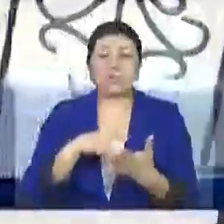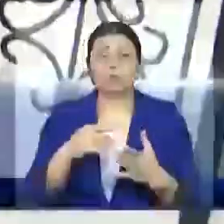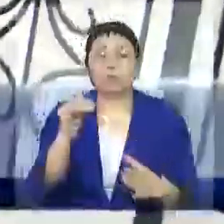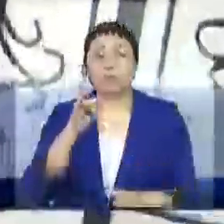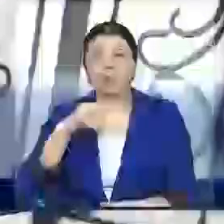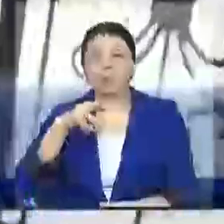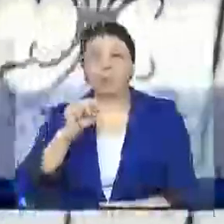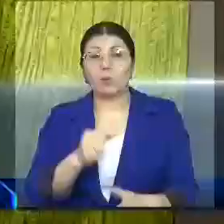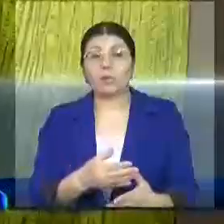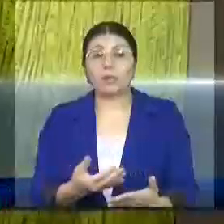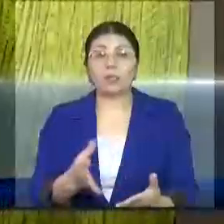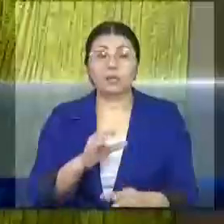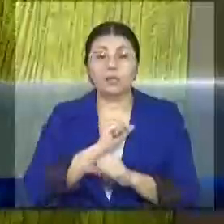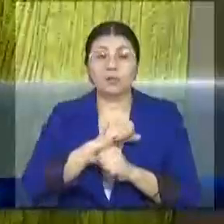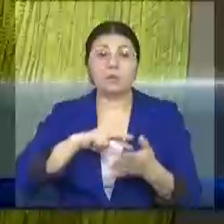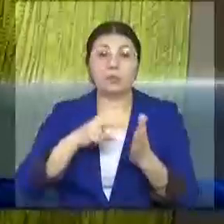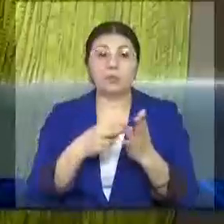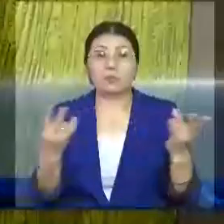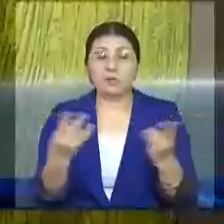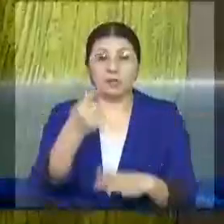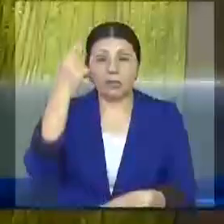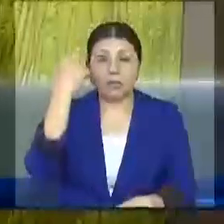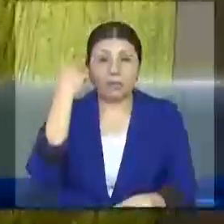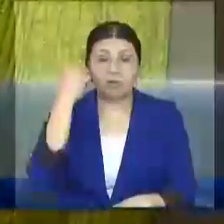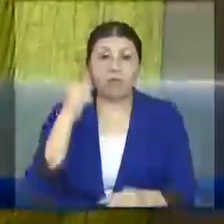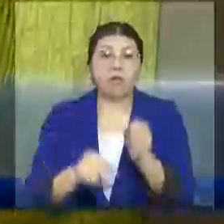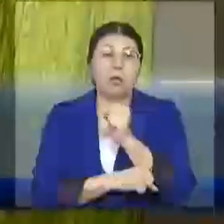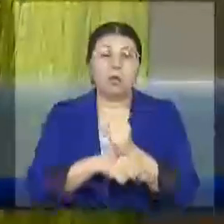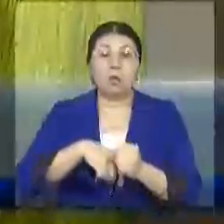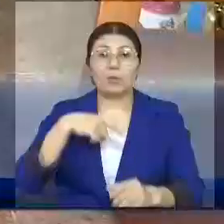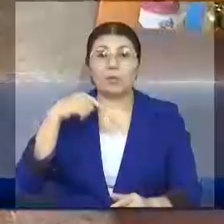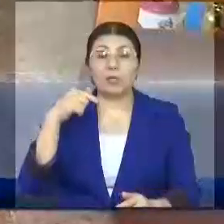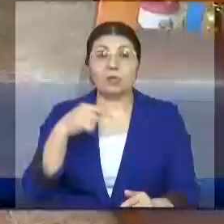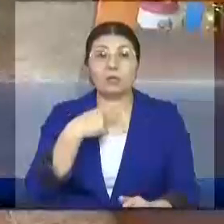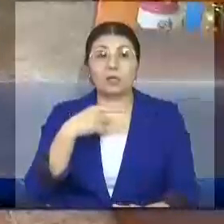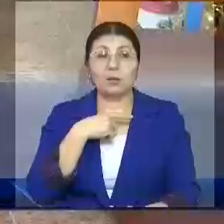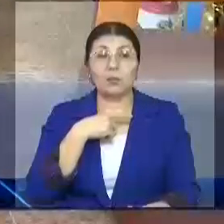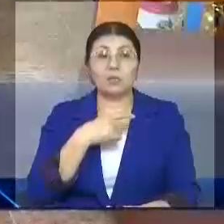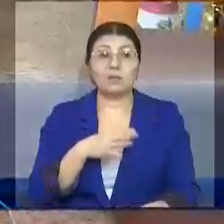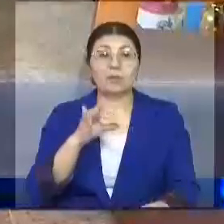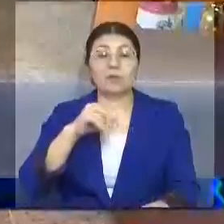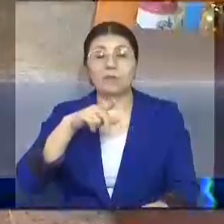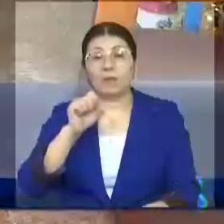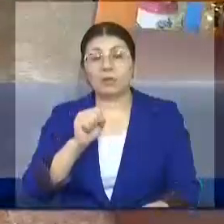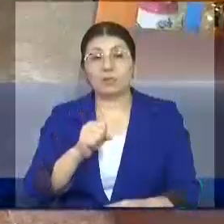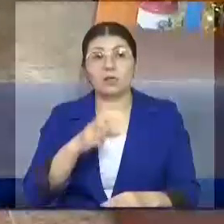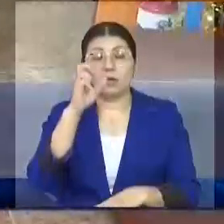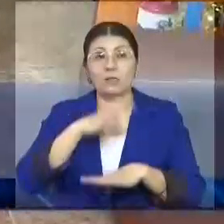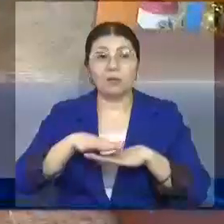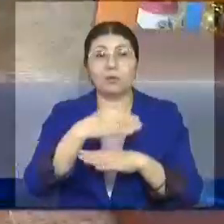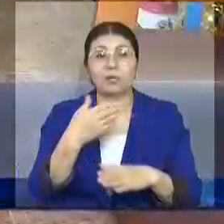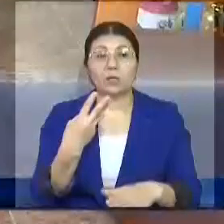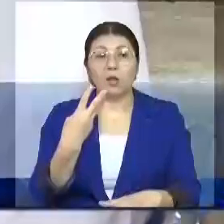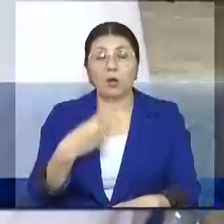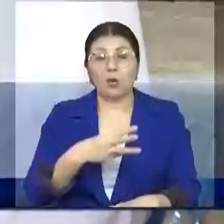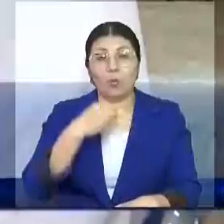барып, демалысты қанша уақыт бұрын жоспарлау керегін білдік. Мамандардың айтуынша, визалы режимдегі елдерге бару үшін жарты жыл бұрын құжат жинай